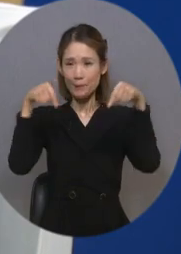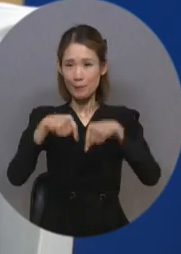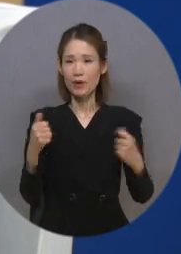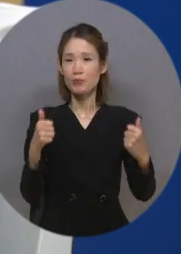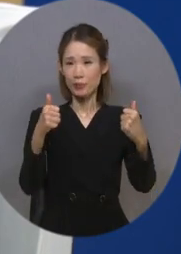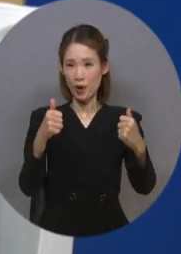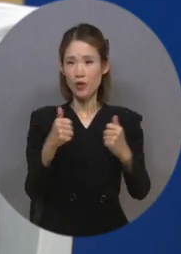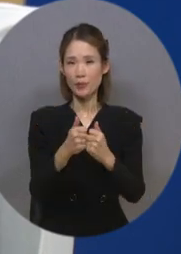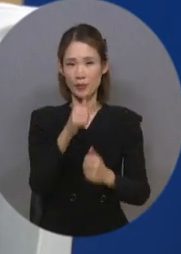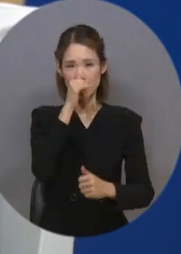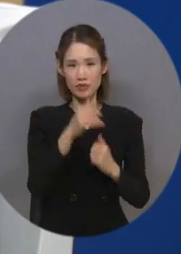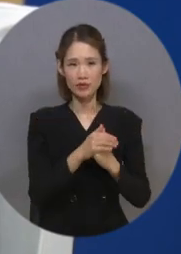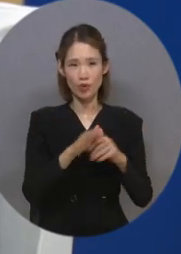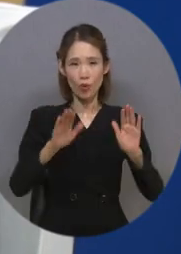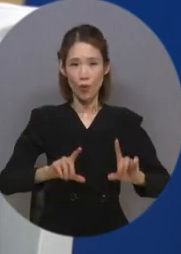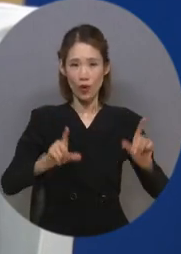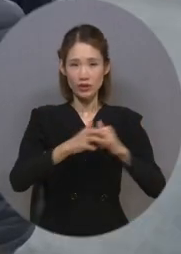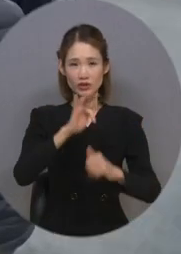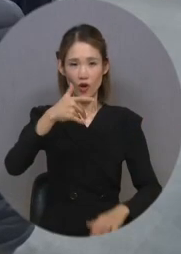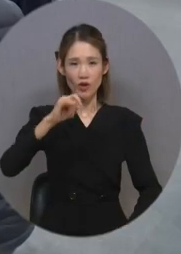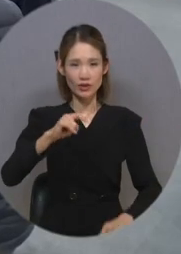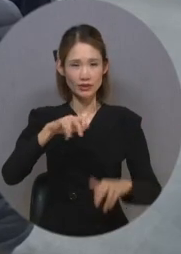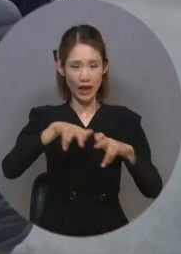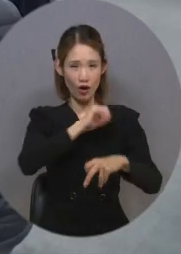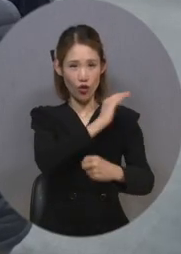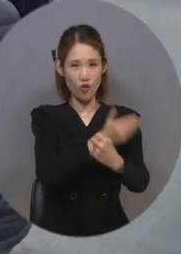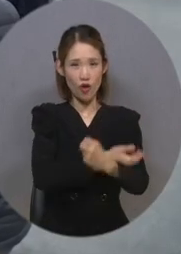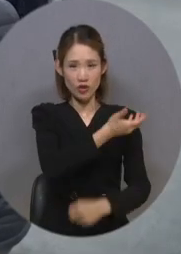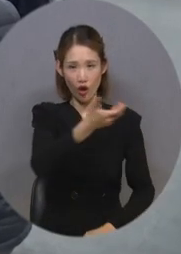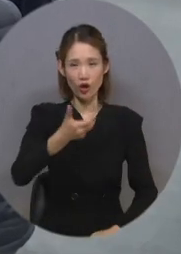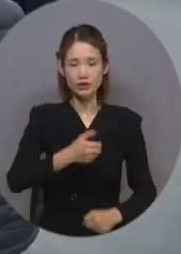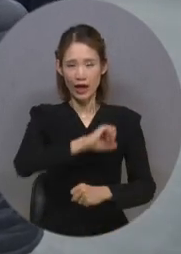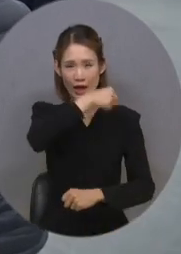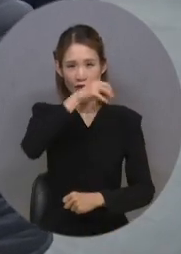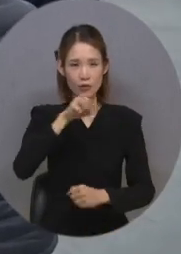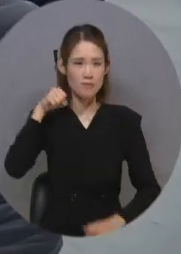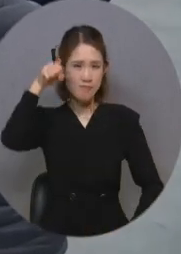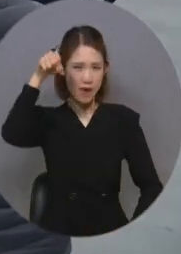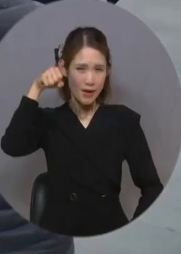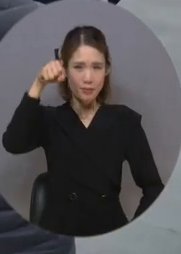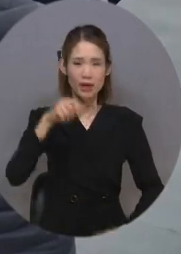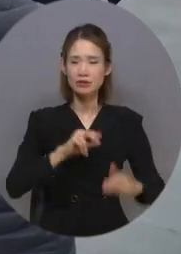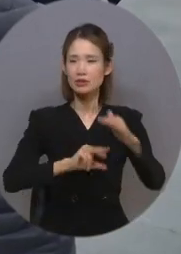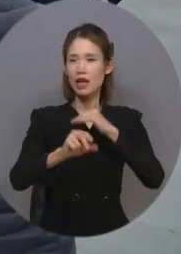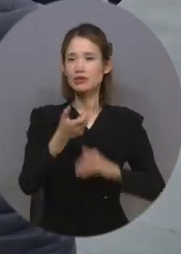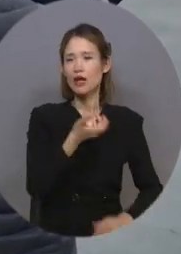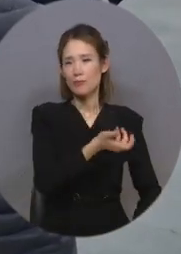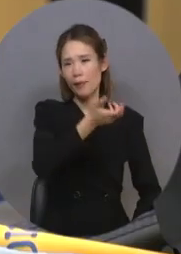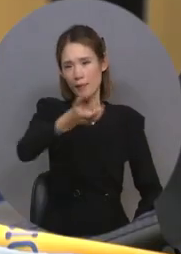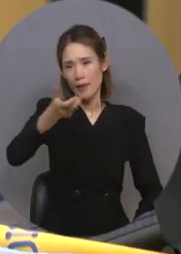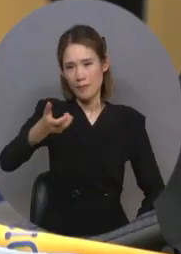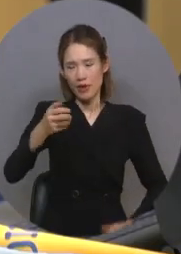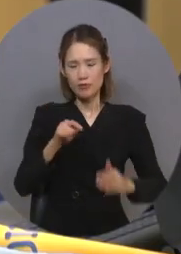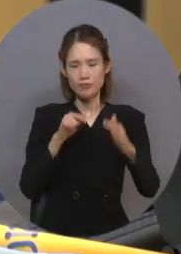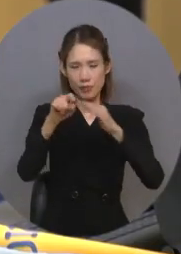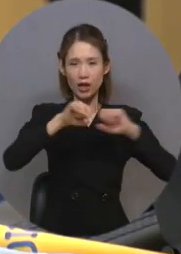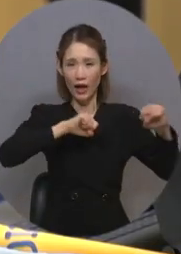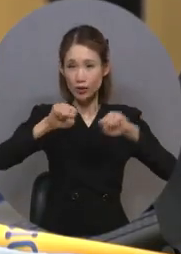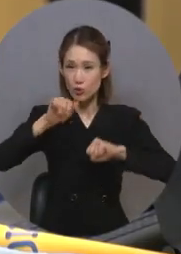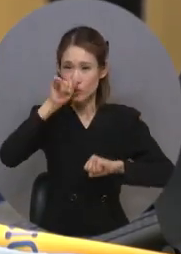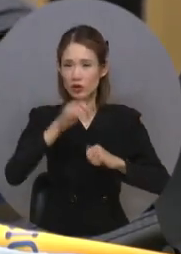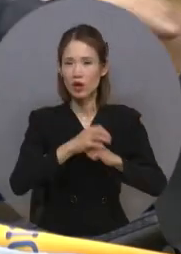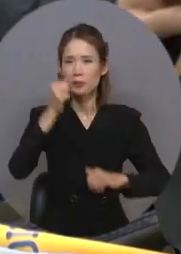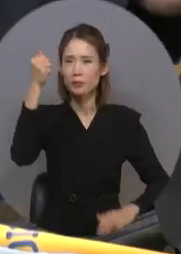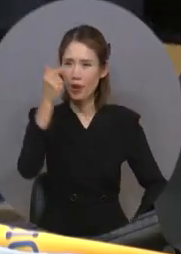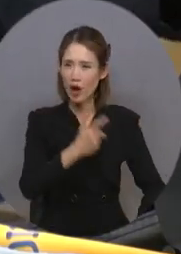올해 전장현은 장애인 권리 예산 반영, 이동권 보장을 외치며 지하철 행동에 돌입했습니다. 이 과정에서 몇